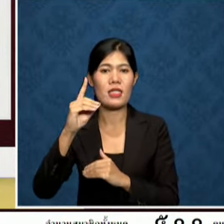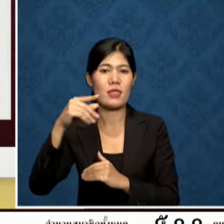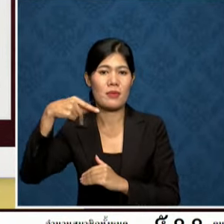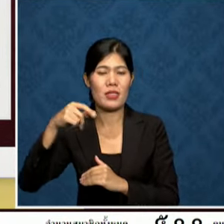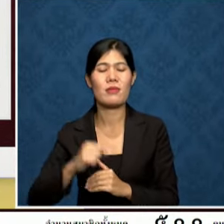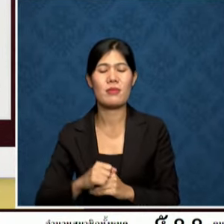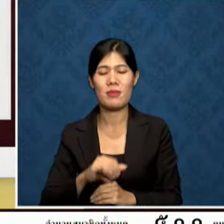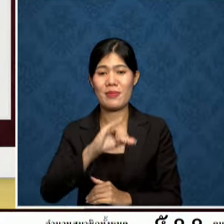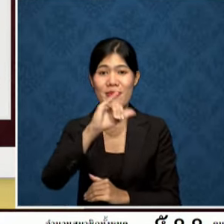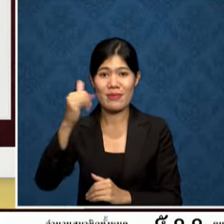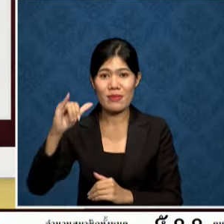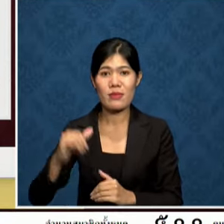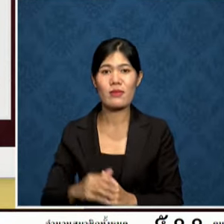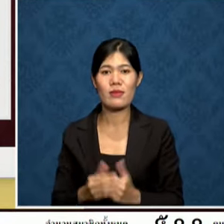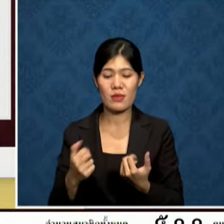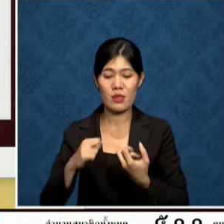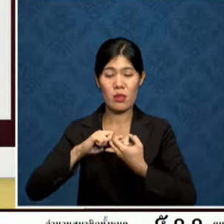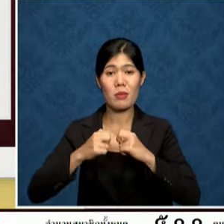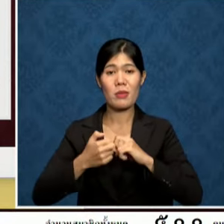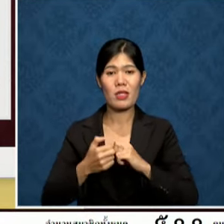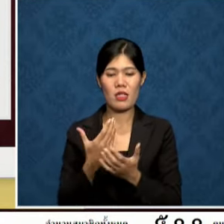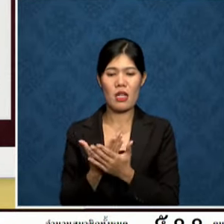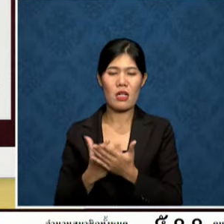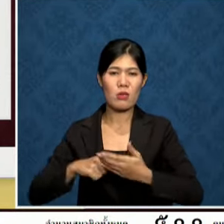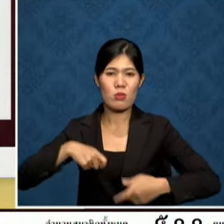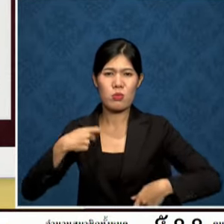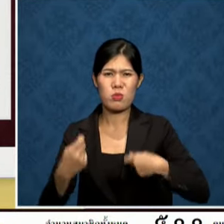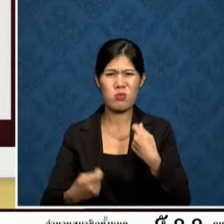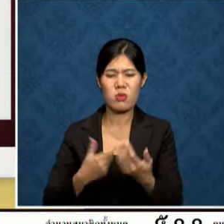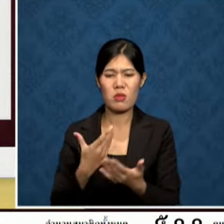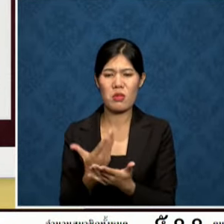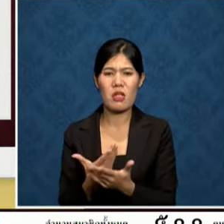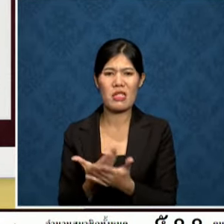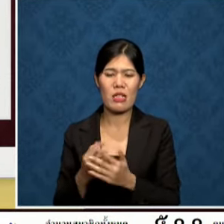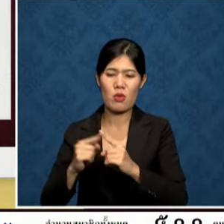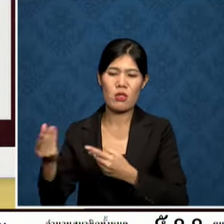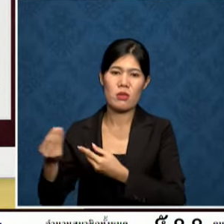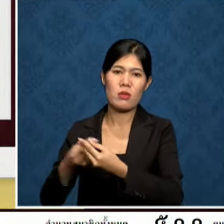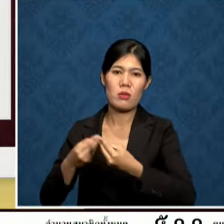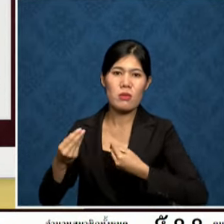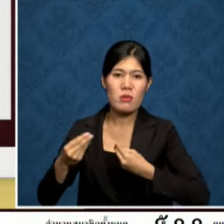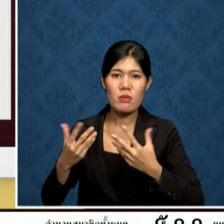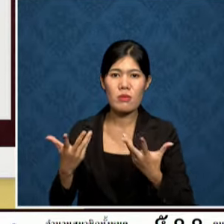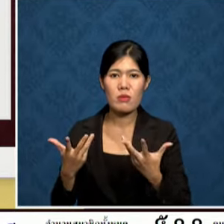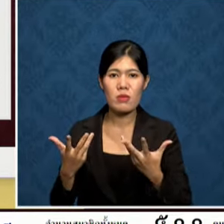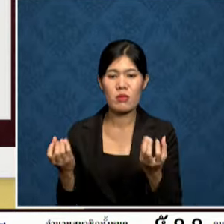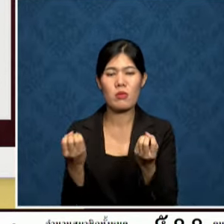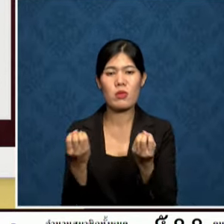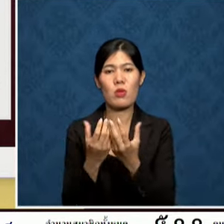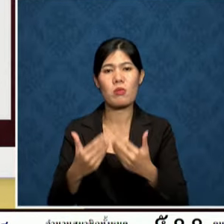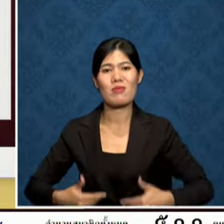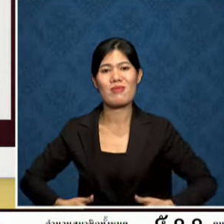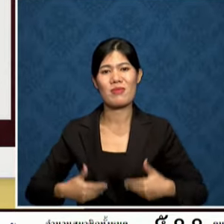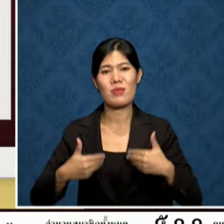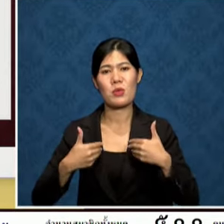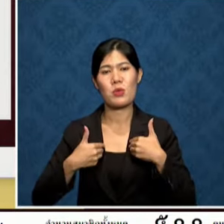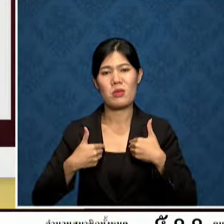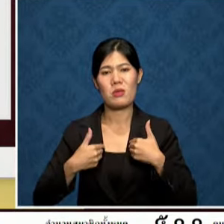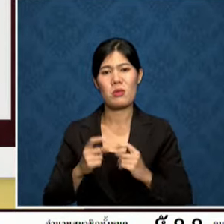ปัญหาก็คือพอเราใช้จ่ายเงินเกินตัวนะคะแต่ว่าหาเงินไม่ทันนะคะมันจะทำให้ชีวิตเรามันเสี่ยง